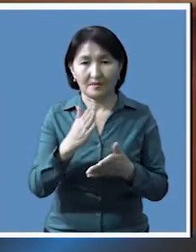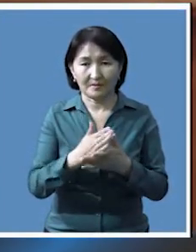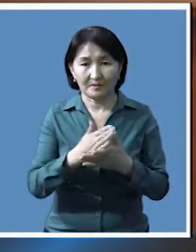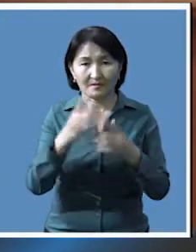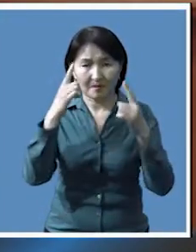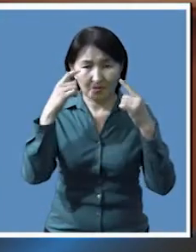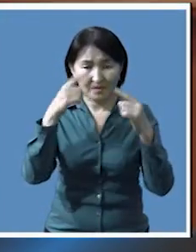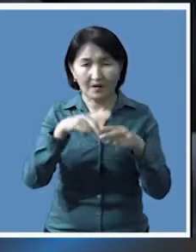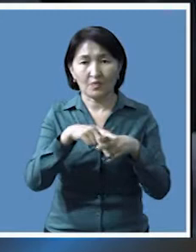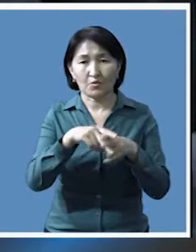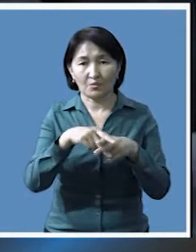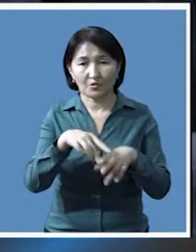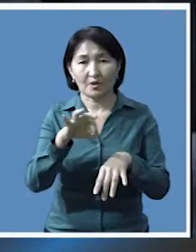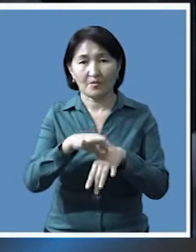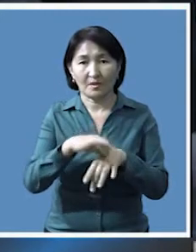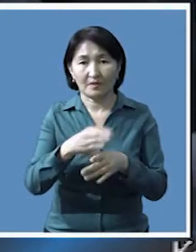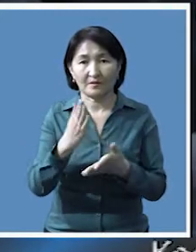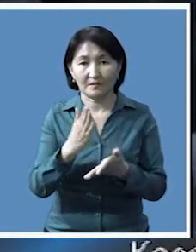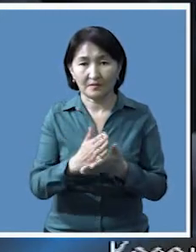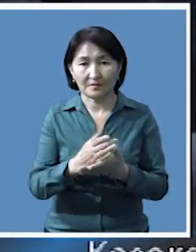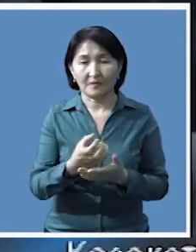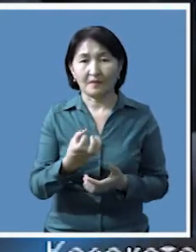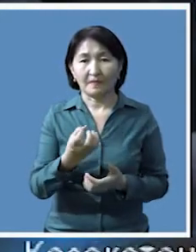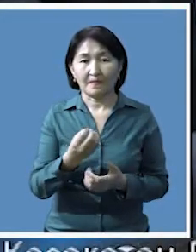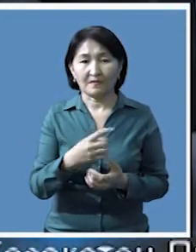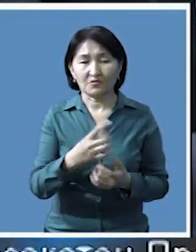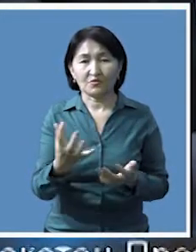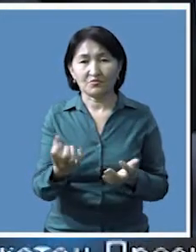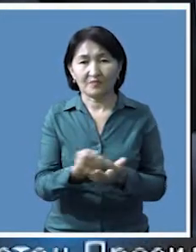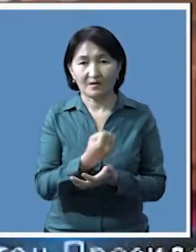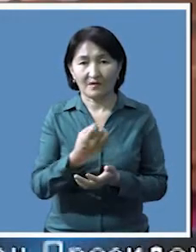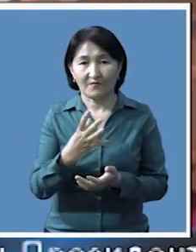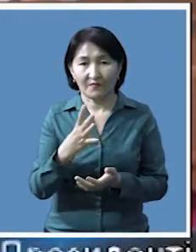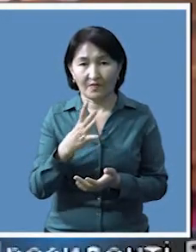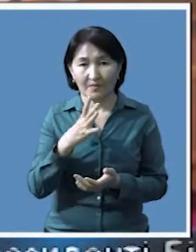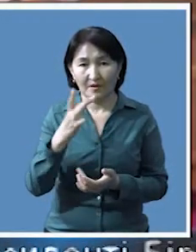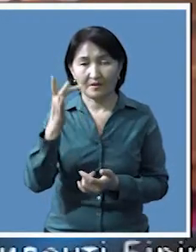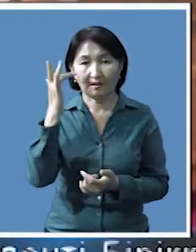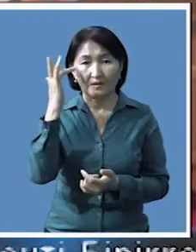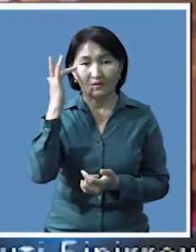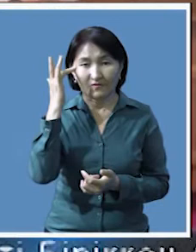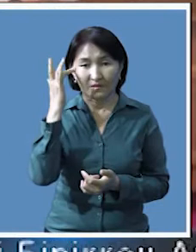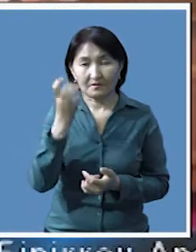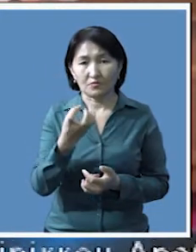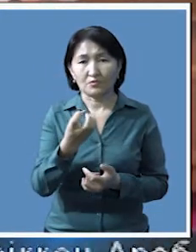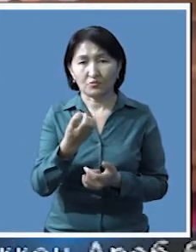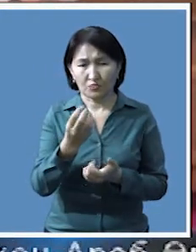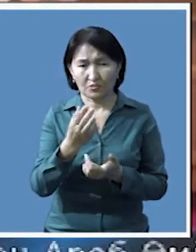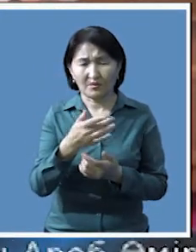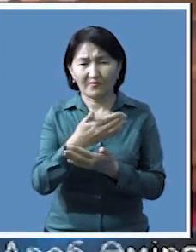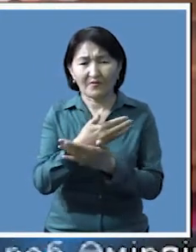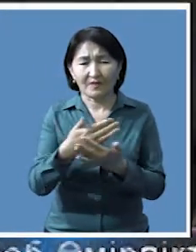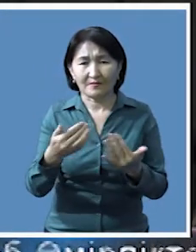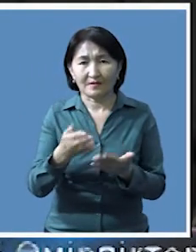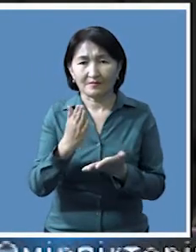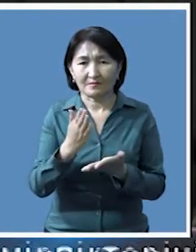де мардымсыз. Мәселен, арнайы тексеріс барысында 10 мың ірі қарадан 17-сі, ал 104 мың ұсақ малдың 258-нен